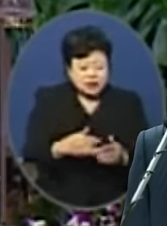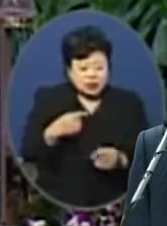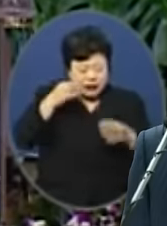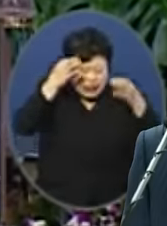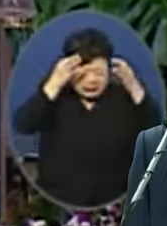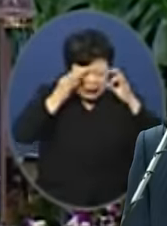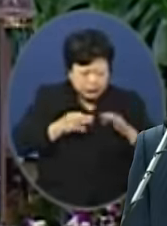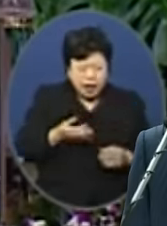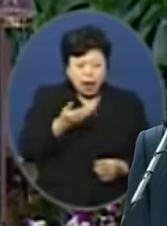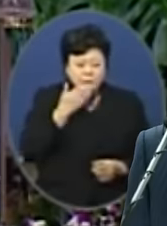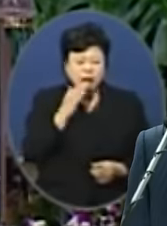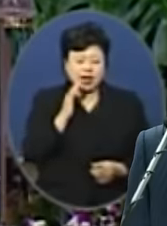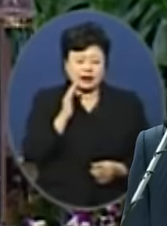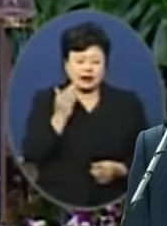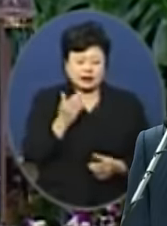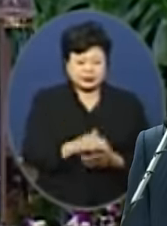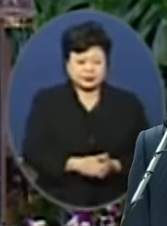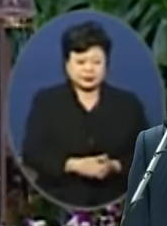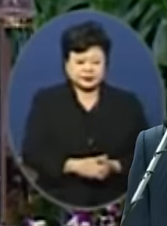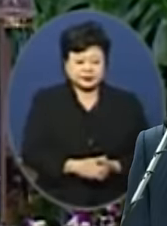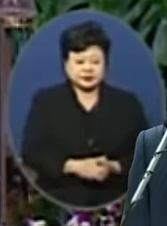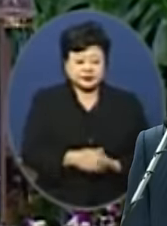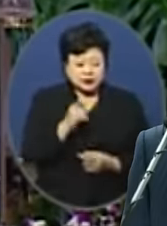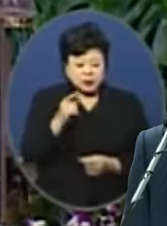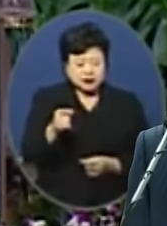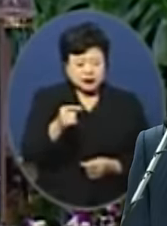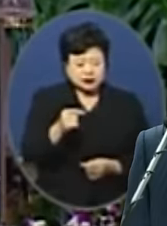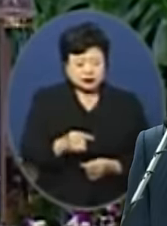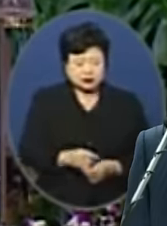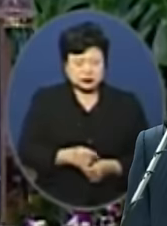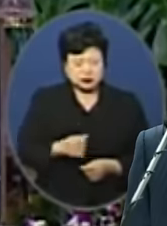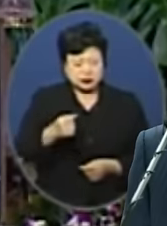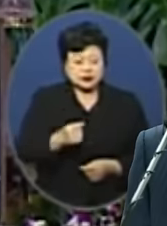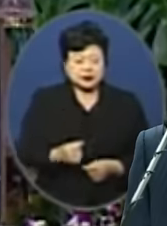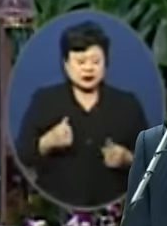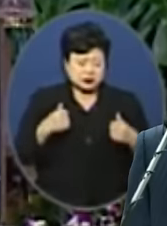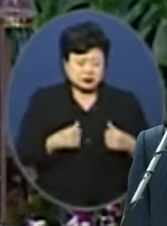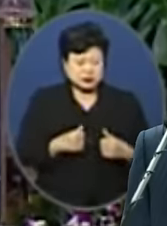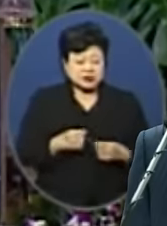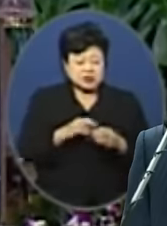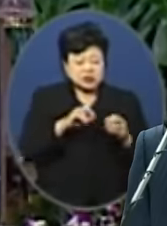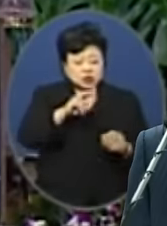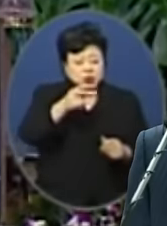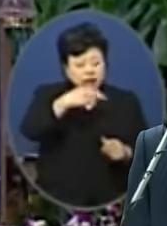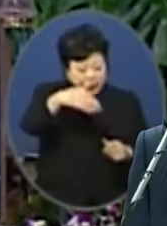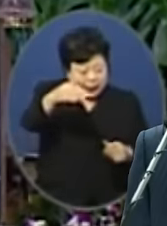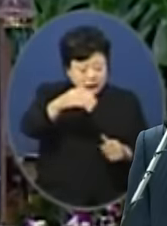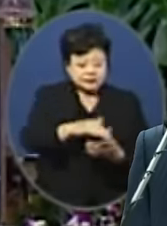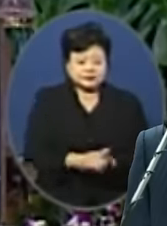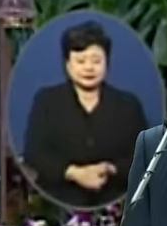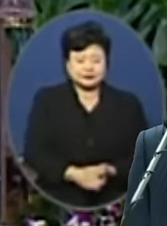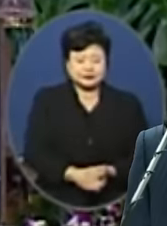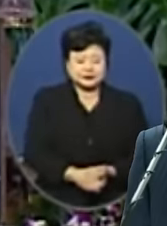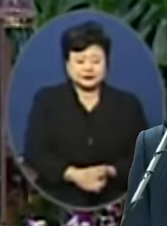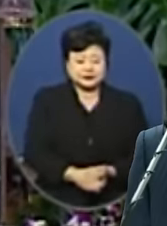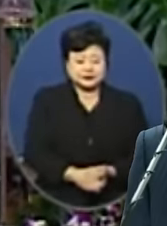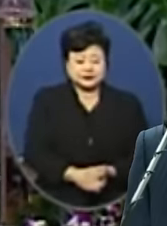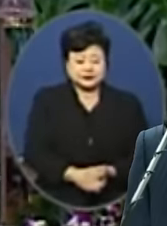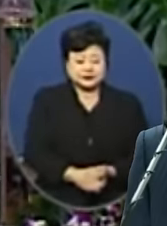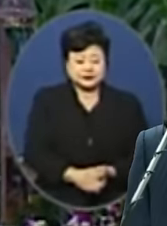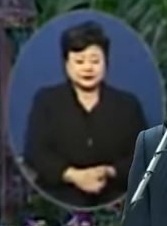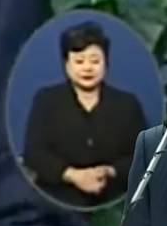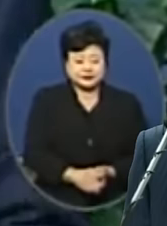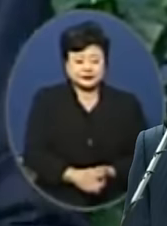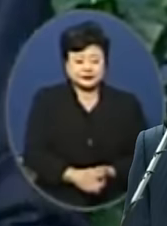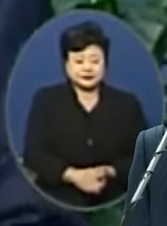얼굴에 땀을 흘려야 먹을 것을 먹으리니 내가 그것에 취함을 입었음이라. 너는 흙이니 흙으로 돌아갈 것이니라.